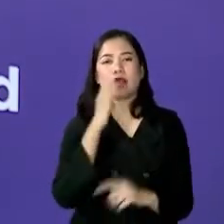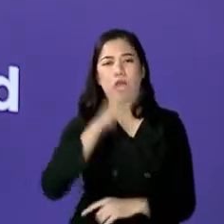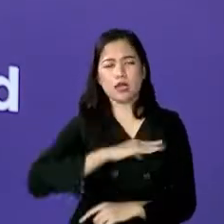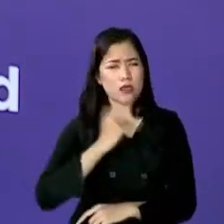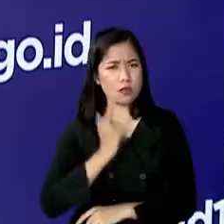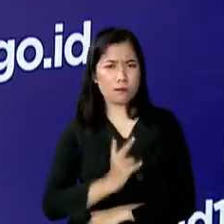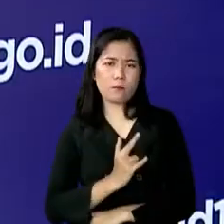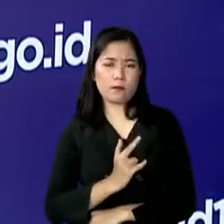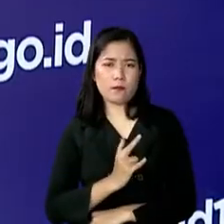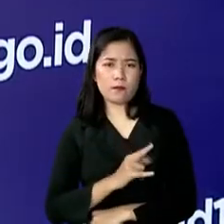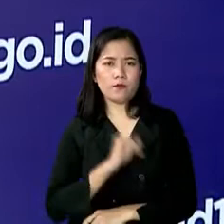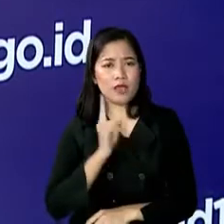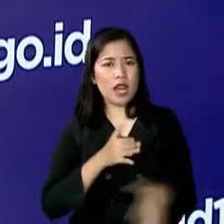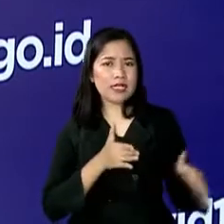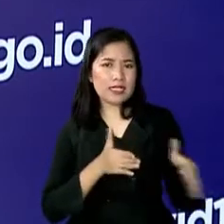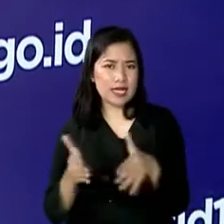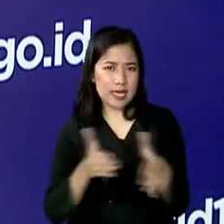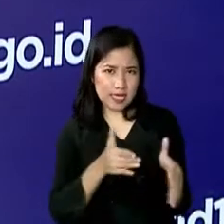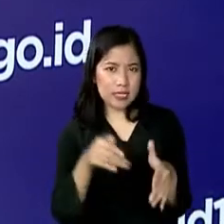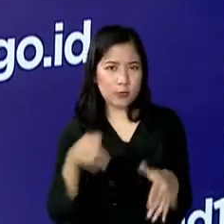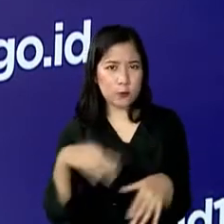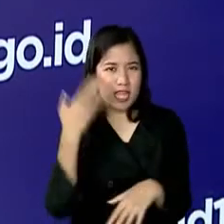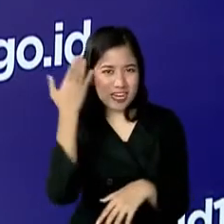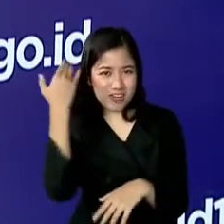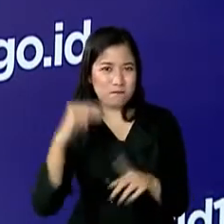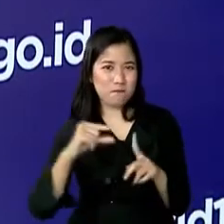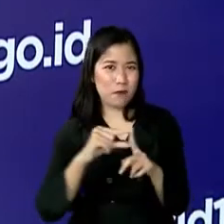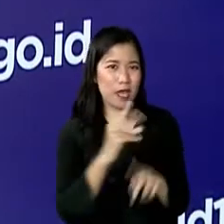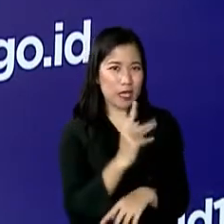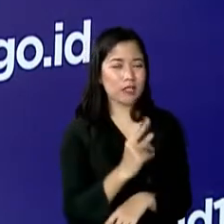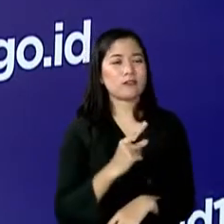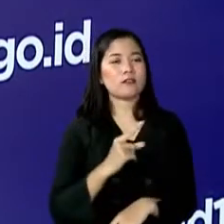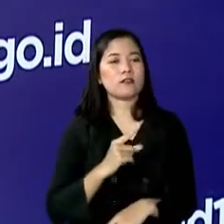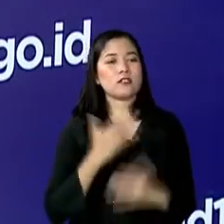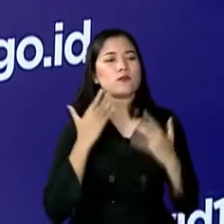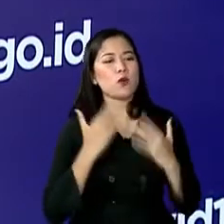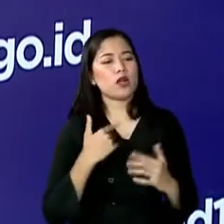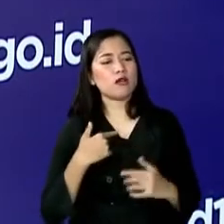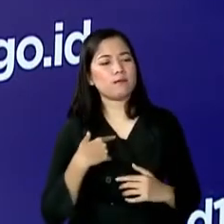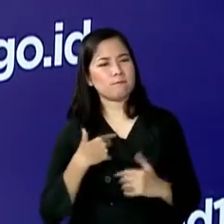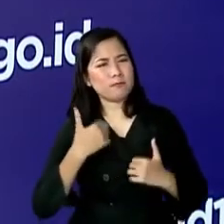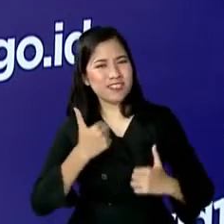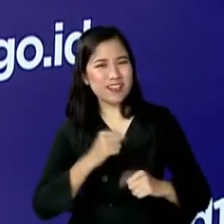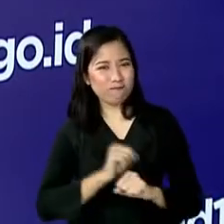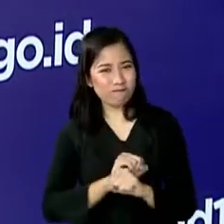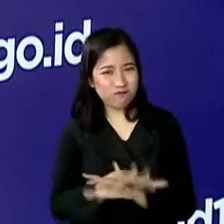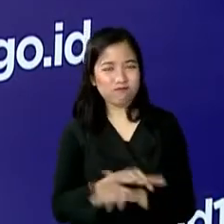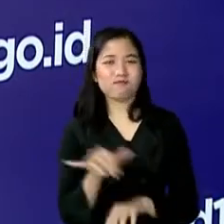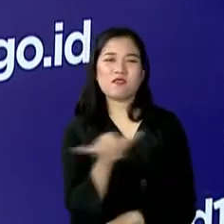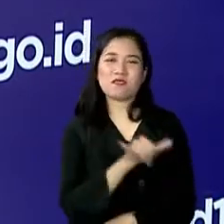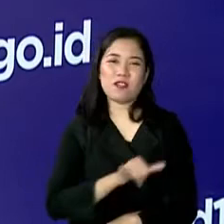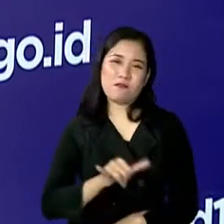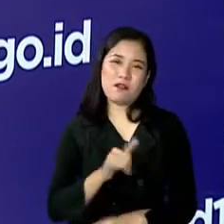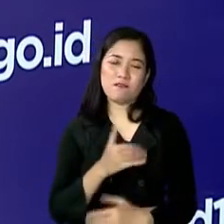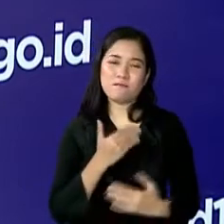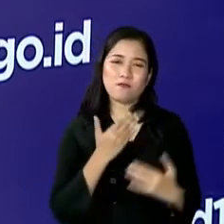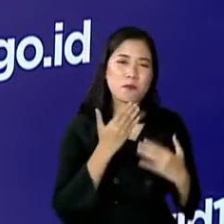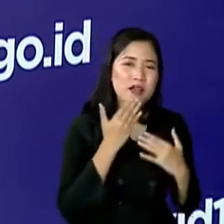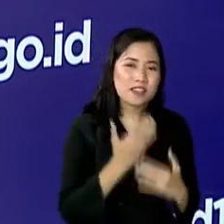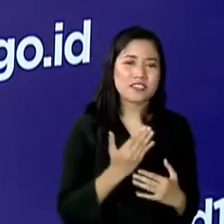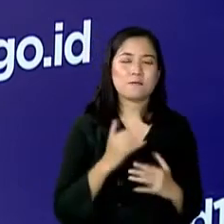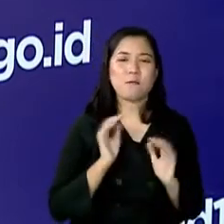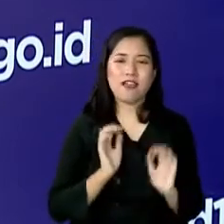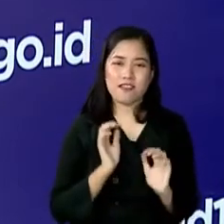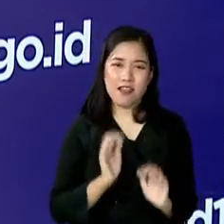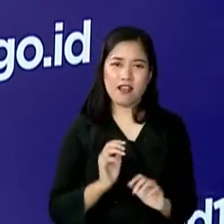dia yang strategi-strategi ia juga PR yang disampaikan ini semoga kita bisa realisasikan bersama-sama ya Bu Masa Terima kasih banyak